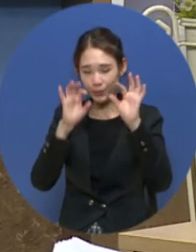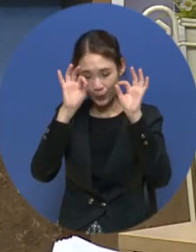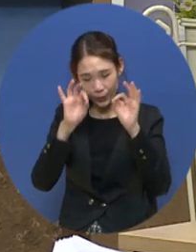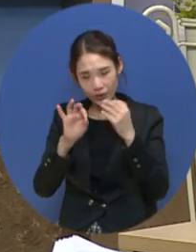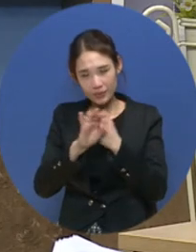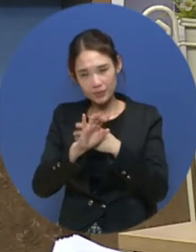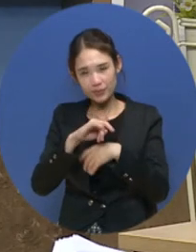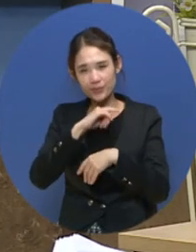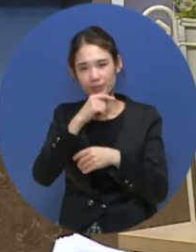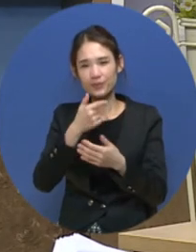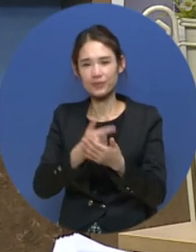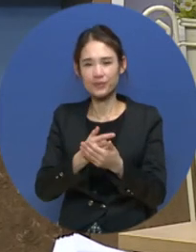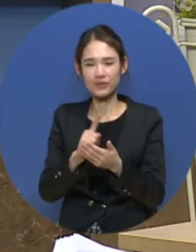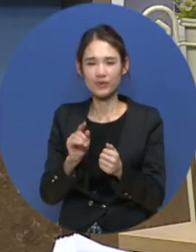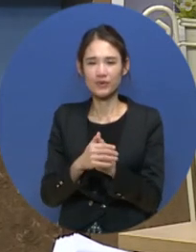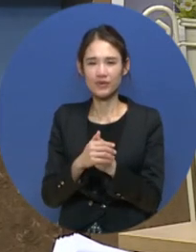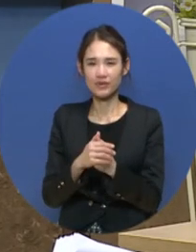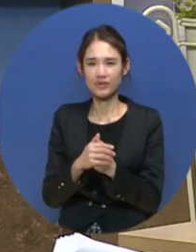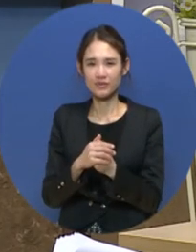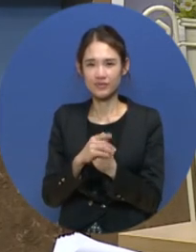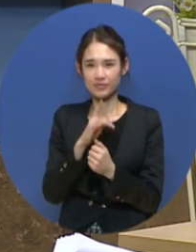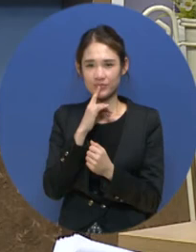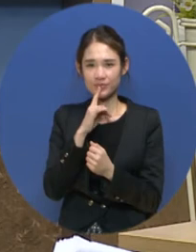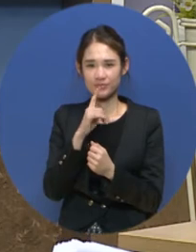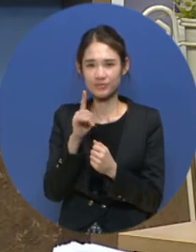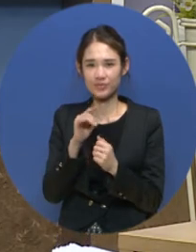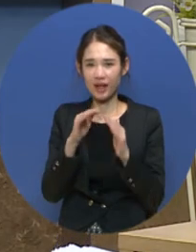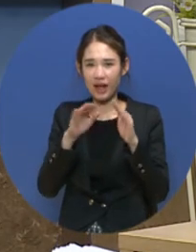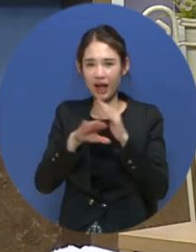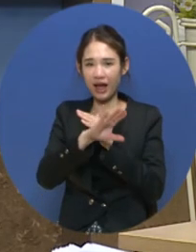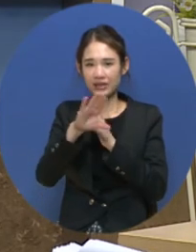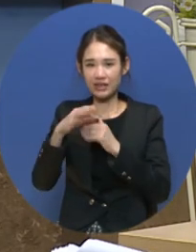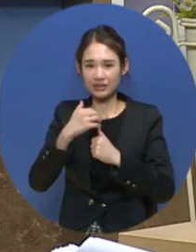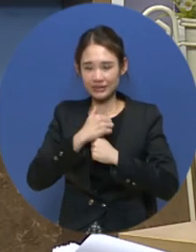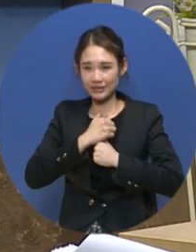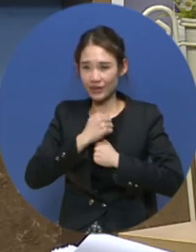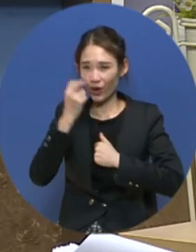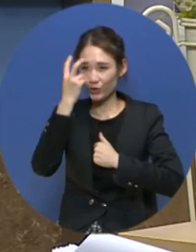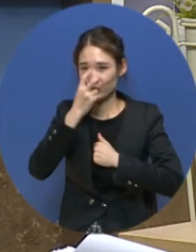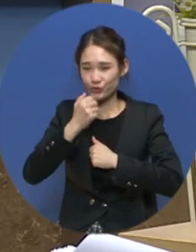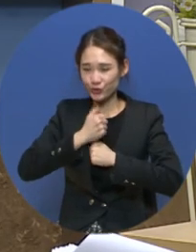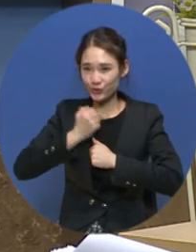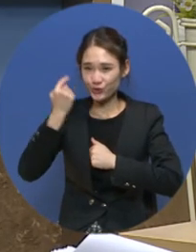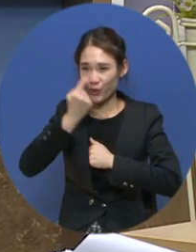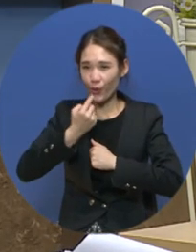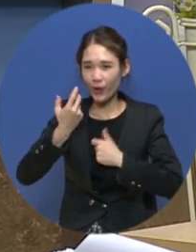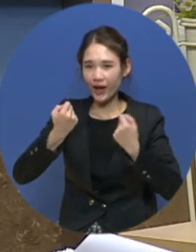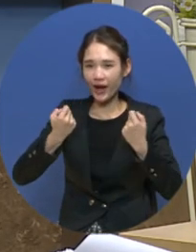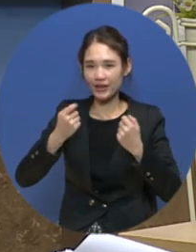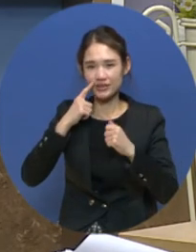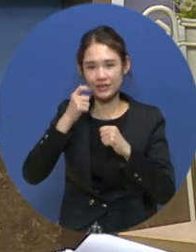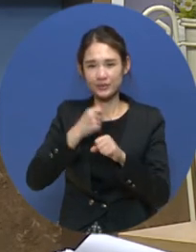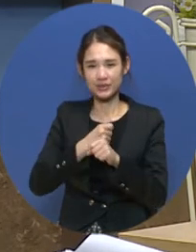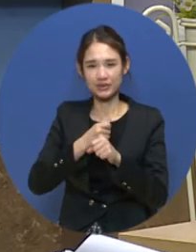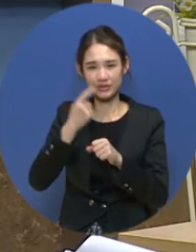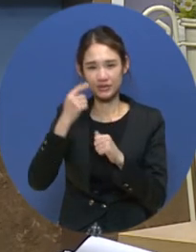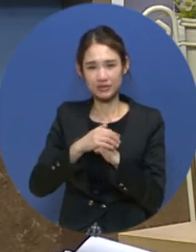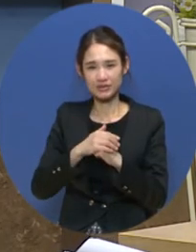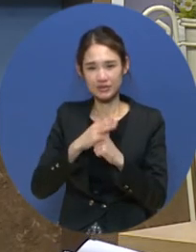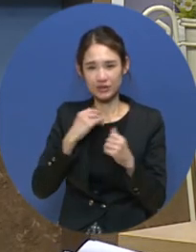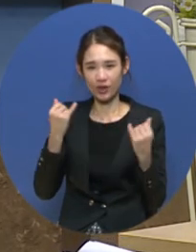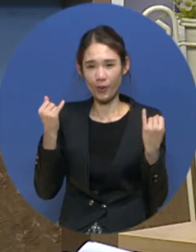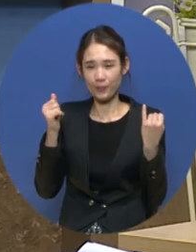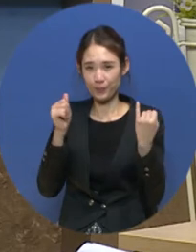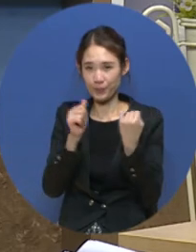지켜본다는 점에서 이런 뭐라고 할까요? 이 가정을 지키는 수호자 같다는 그런 느낌이 들거든요. 네. 그러니까 저는 아직